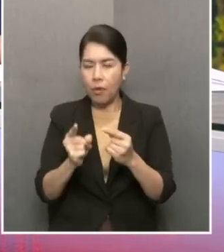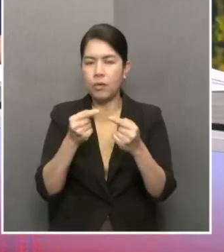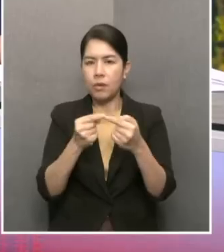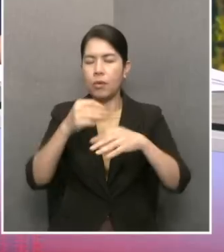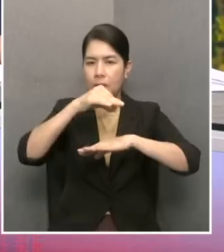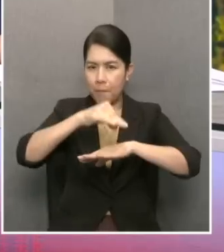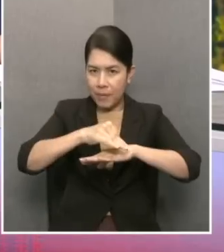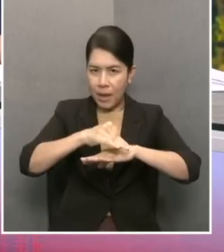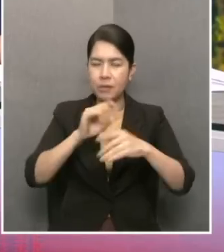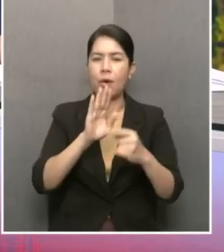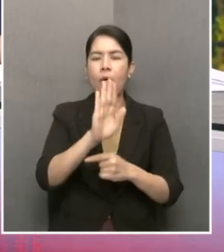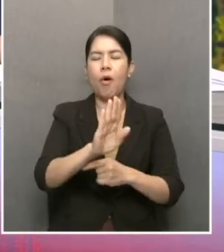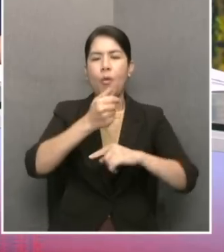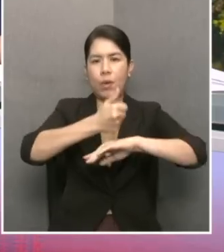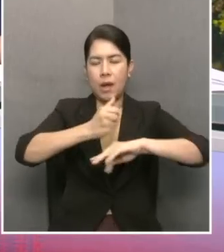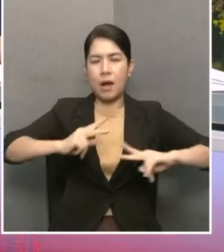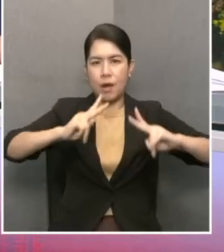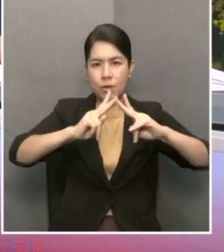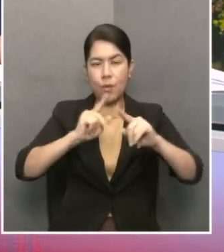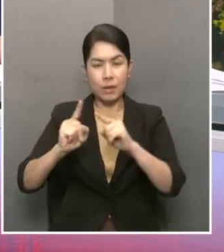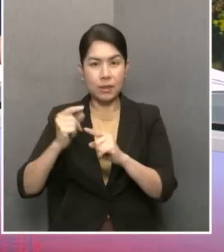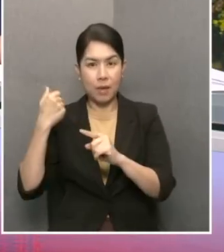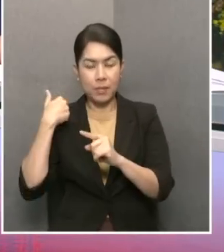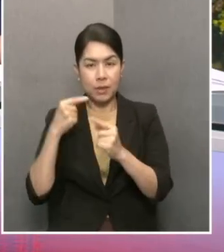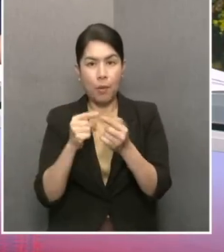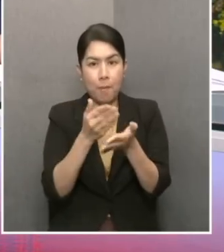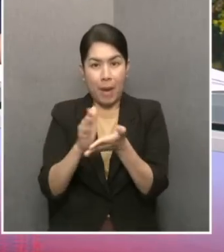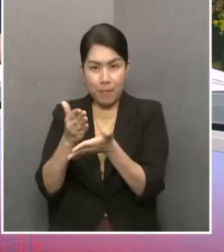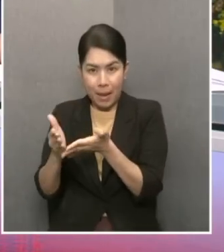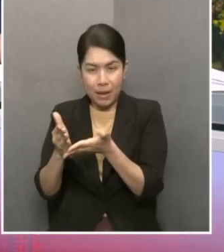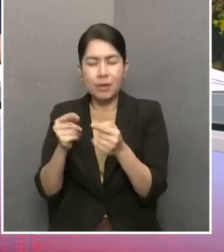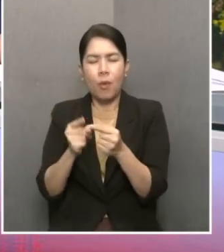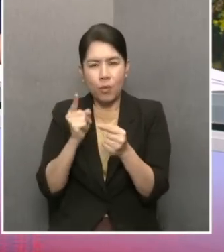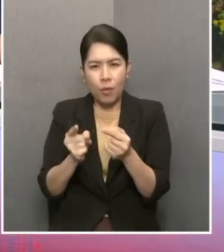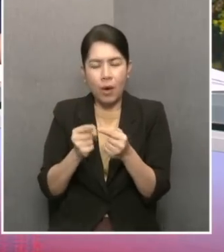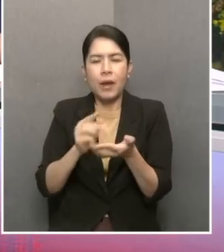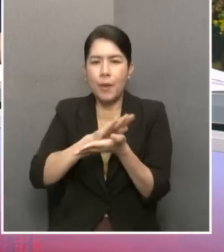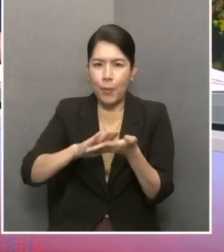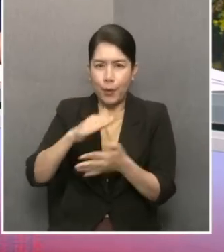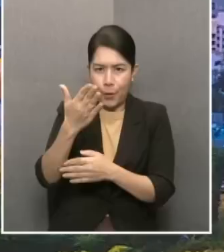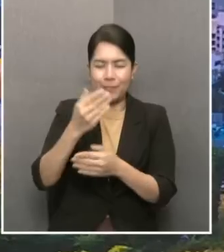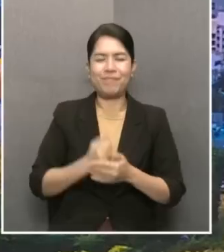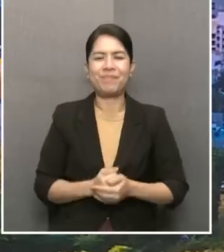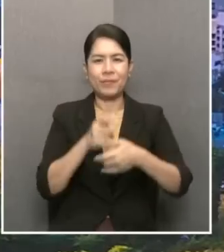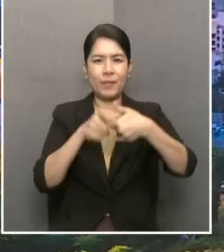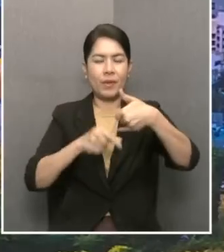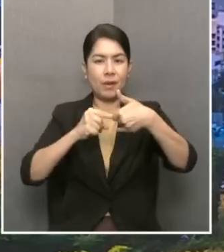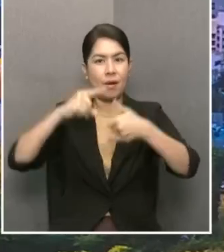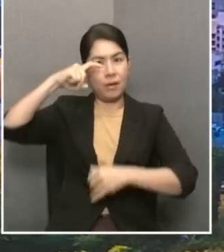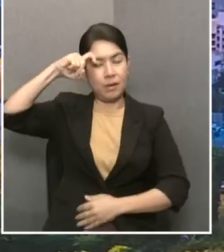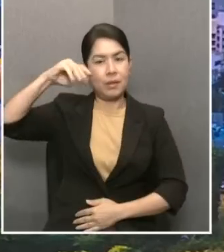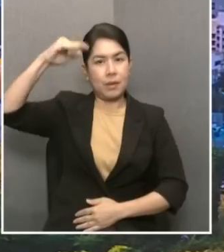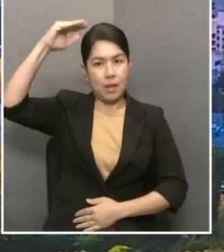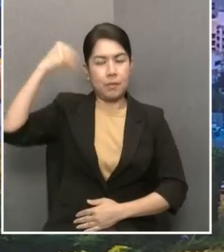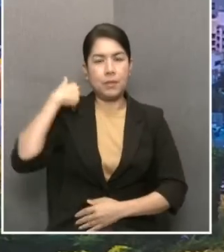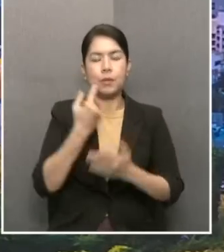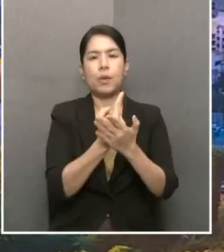ชัดเจนเรื่องเก้าอี้รัฐมนตรีก่อนว่าพรรคไหนจะนั่งเก้าอี้ไหนคือมีประเด็นขึ้นมานะครับเพราะว่าก่อนหน้านี้นายเศรษฐาทวีสินแคนดิตนายกรัฐมนตรี